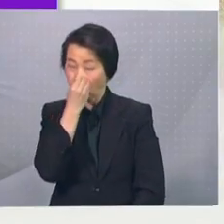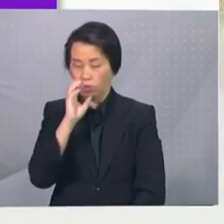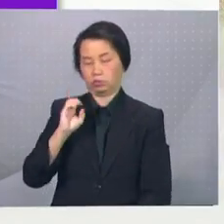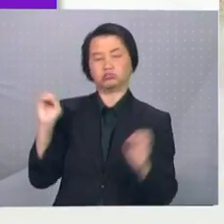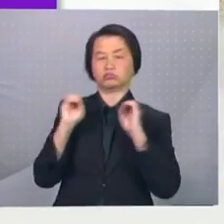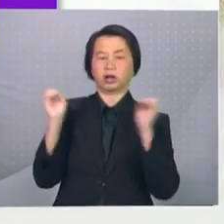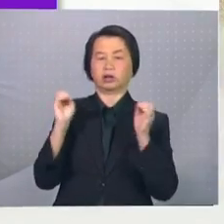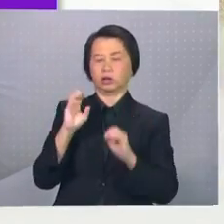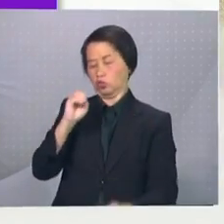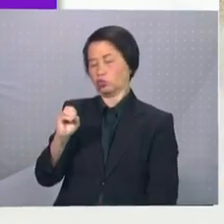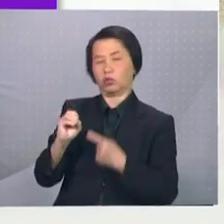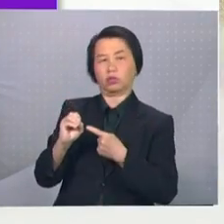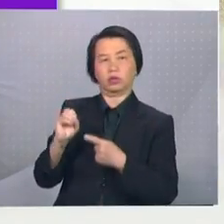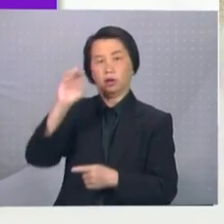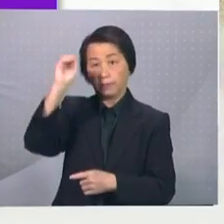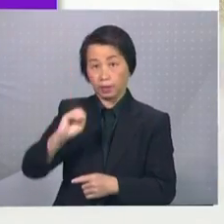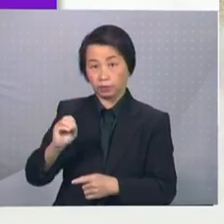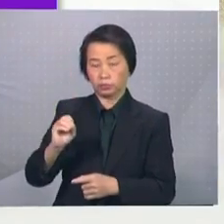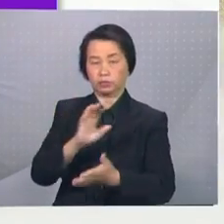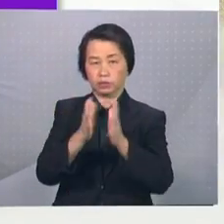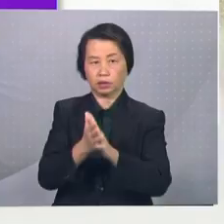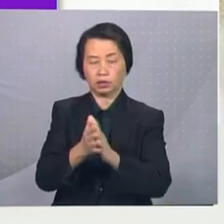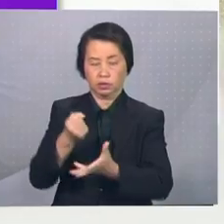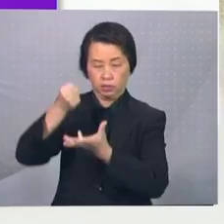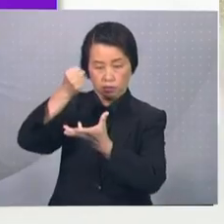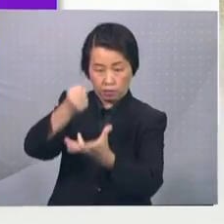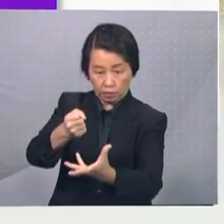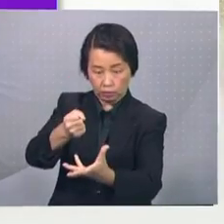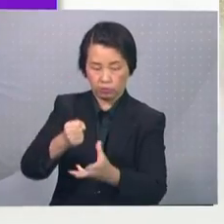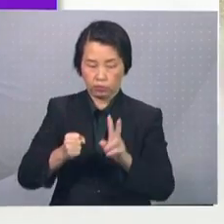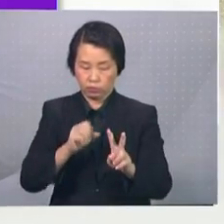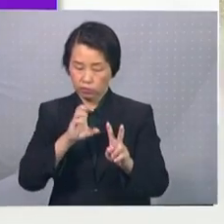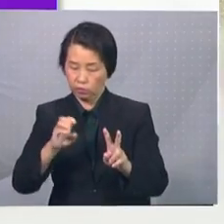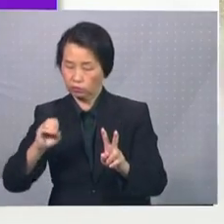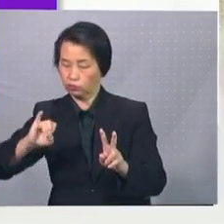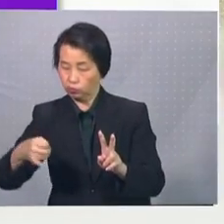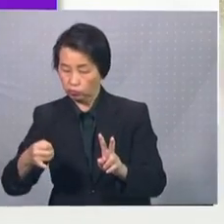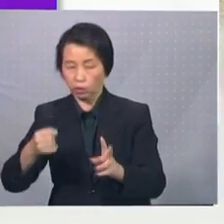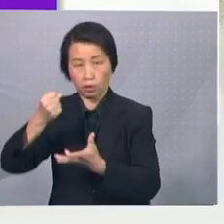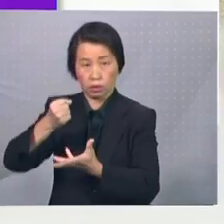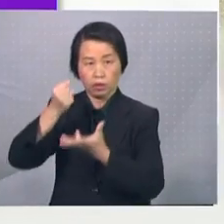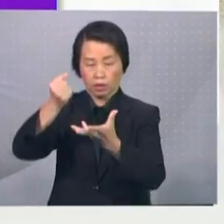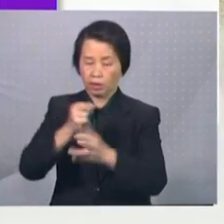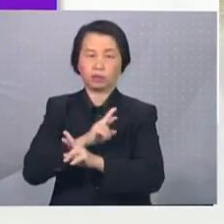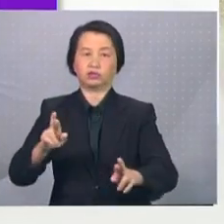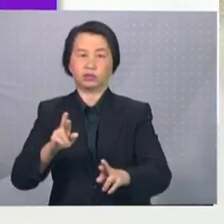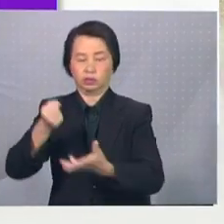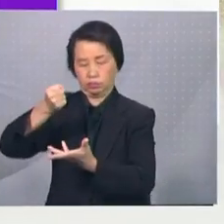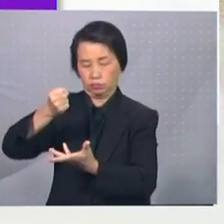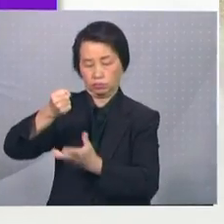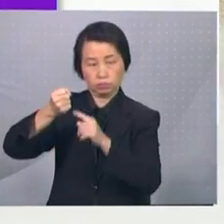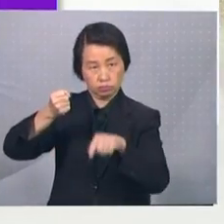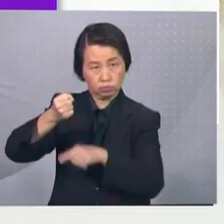100 dan untuk tujuan ini dana sebanyak 200 juta Ringgit akan disediakan